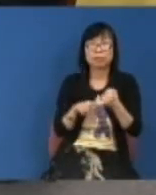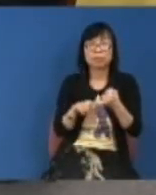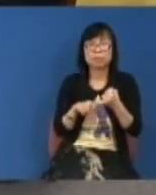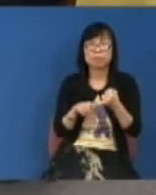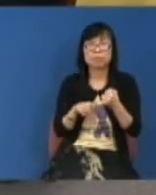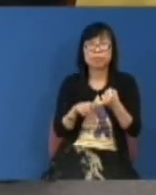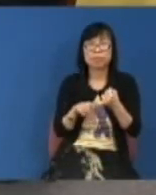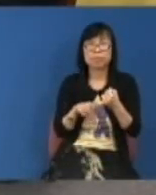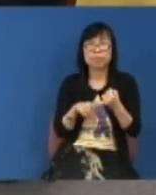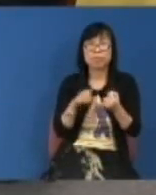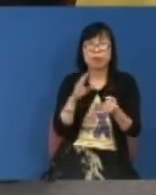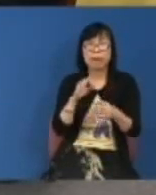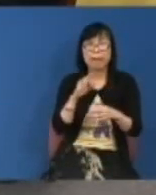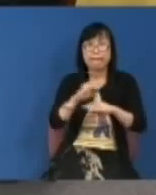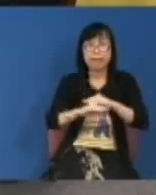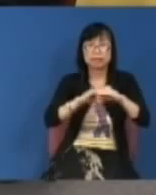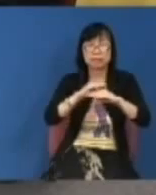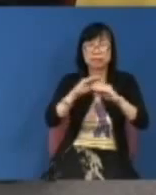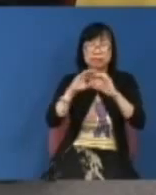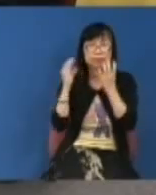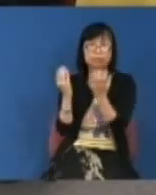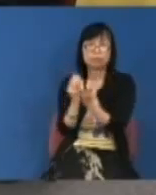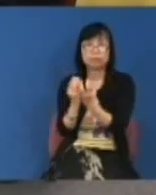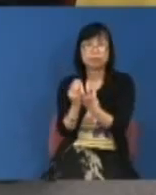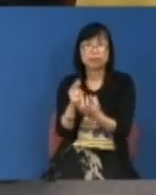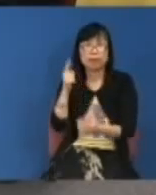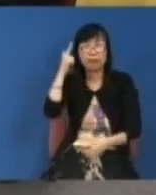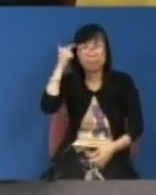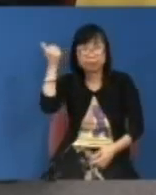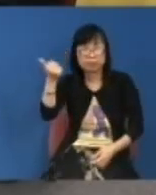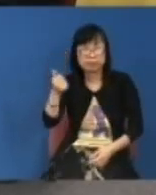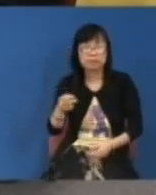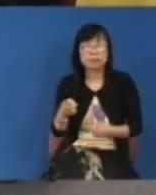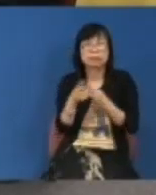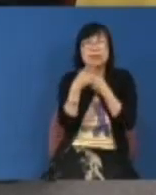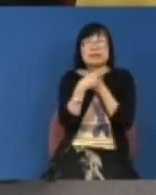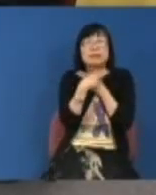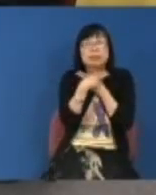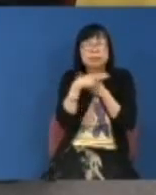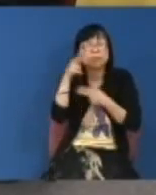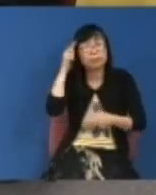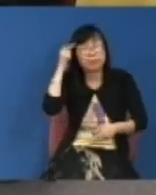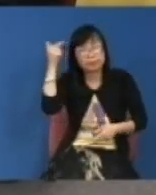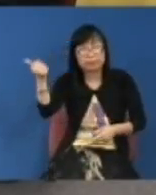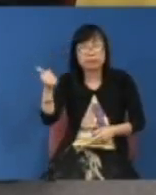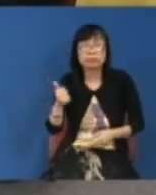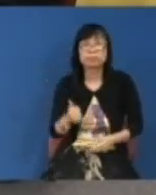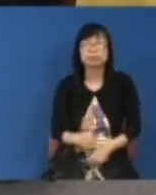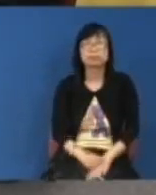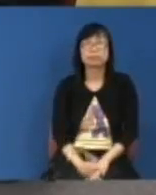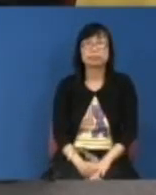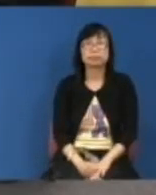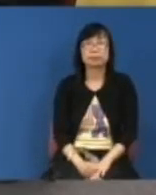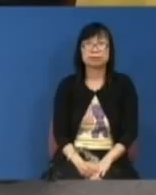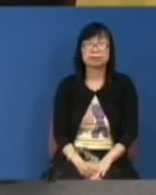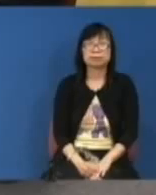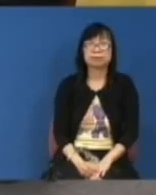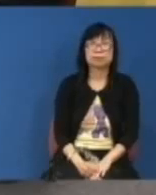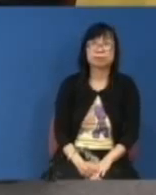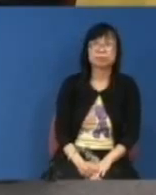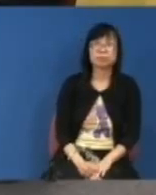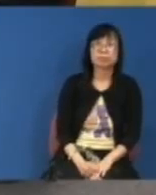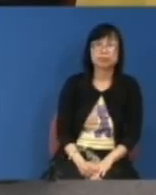有得出個結論就係民建聯當然係明智嘅，曾蔭權係明智嘅，係咪啊？曾